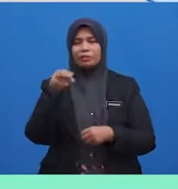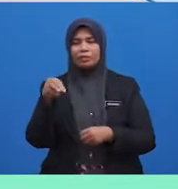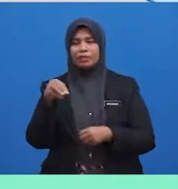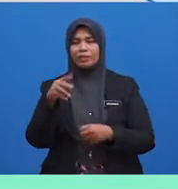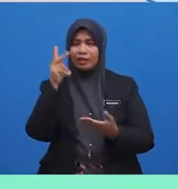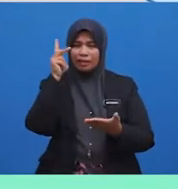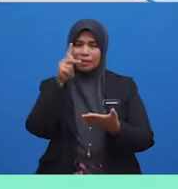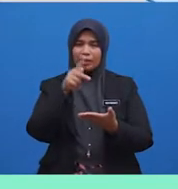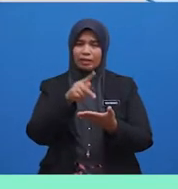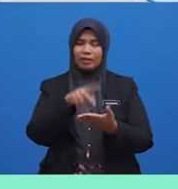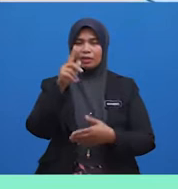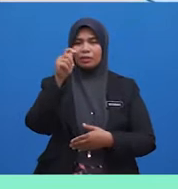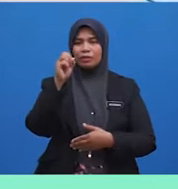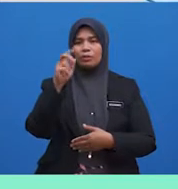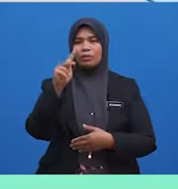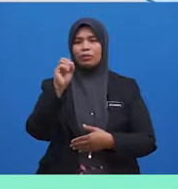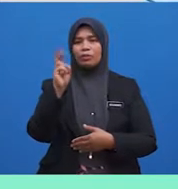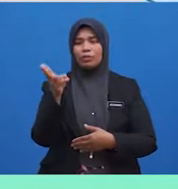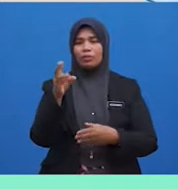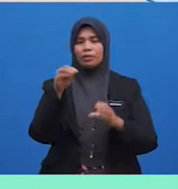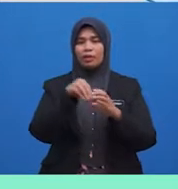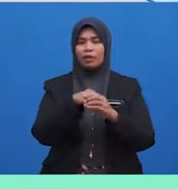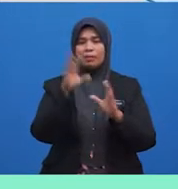mengecam nama tokoh dalam gambar ini?